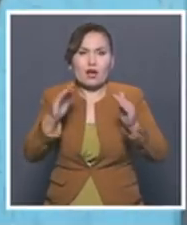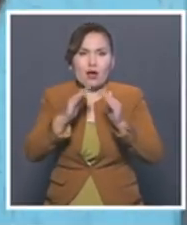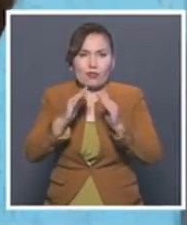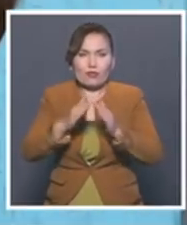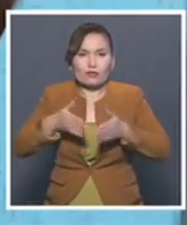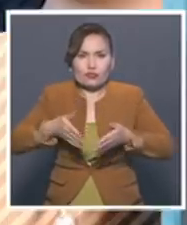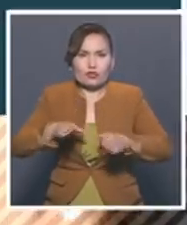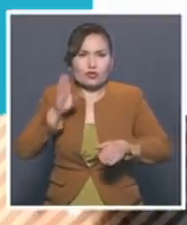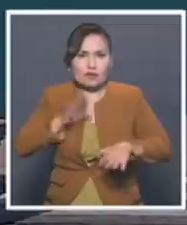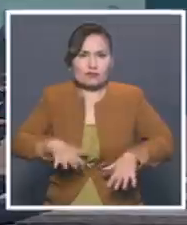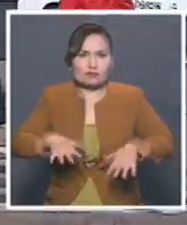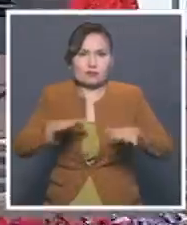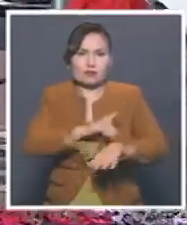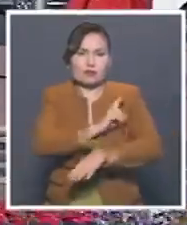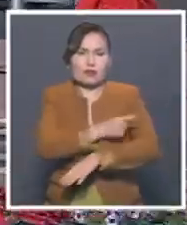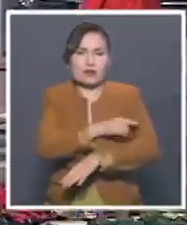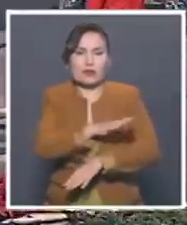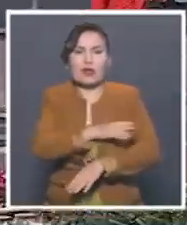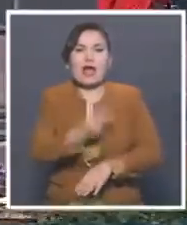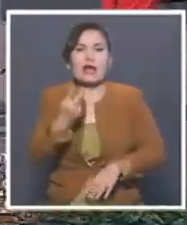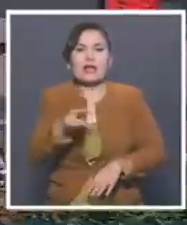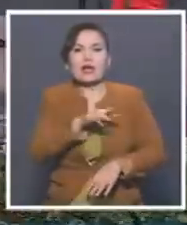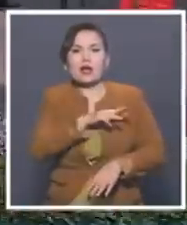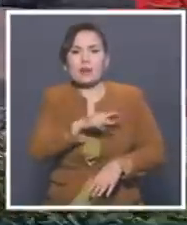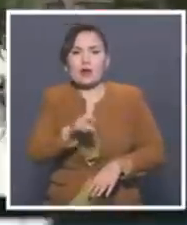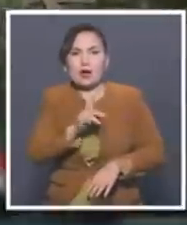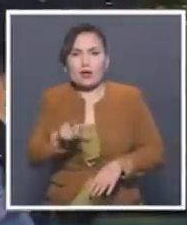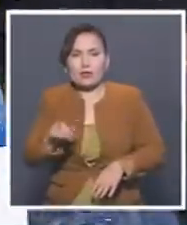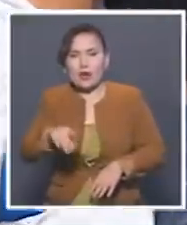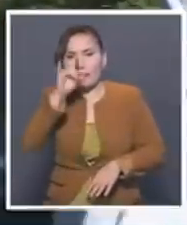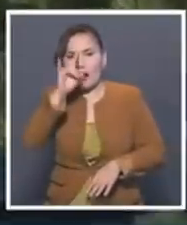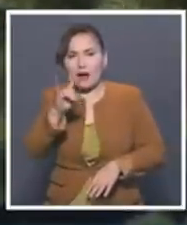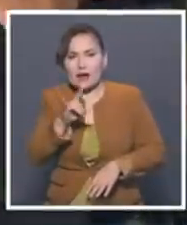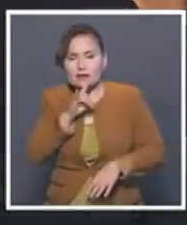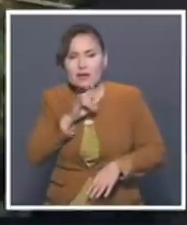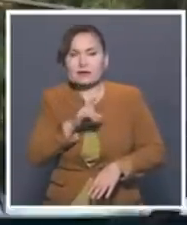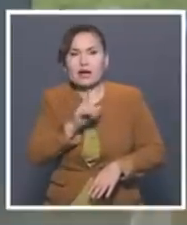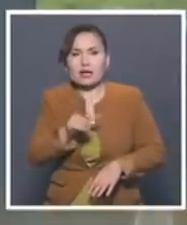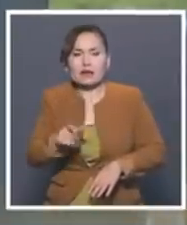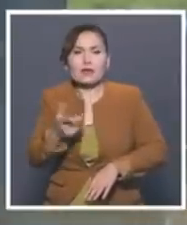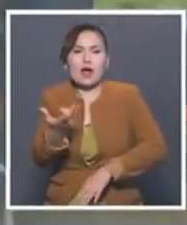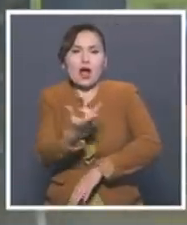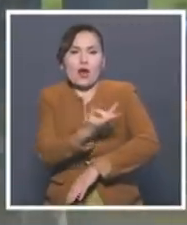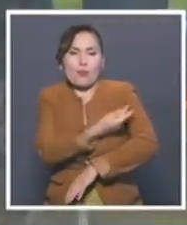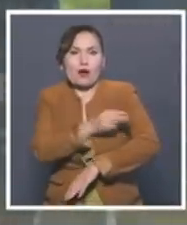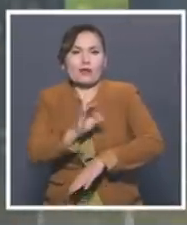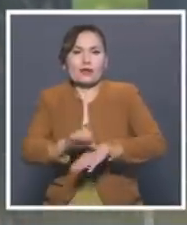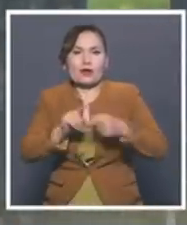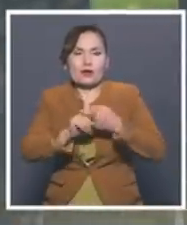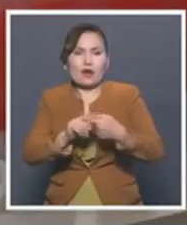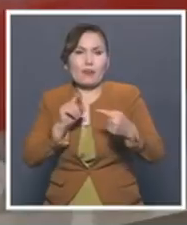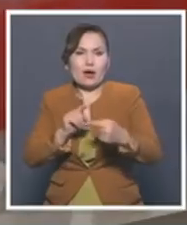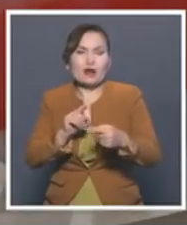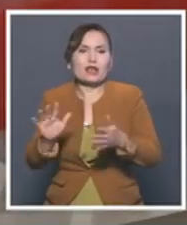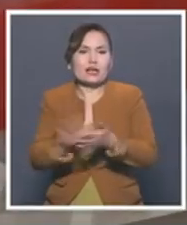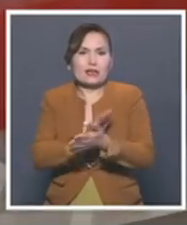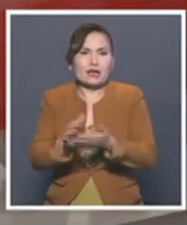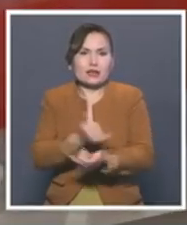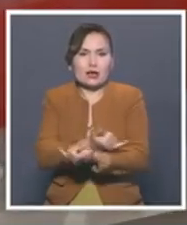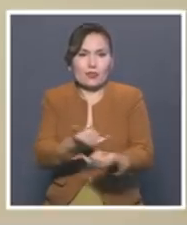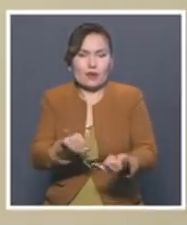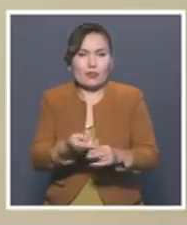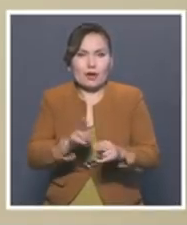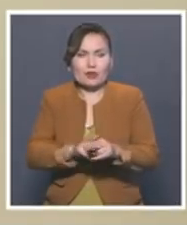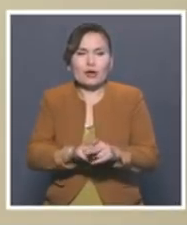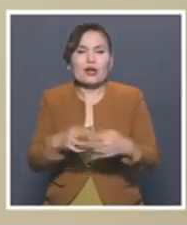кетті. 2 миллионнан астам қазақстандыққа COVID-19-ға қарсы вакцина тегін салынады. Денсаулық сақтау министрлігі